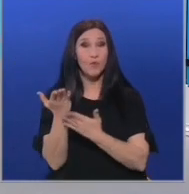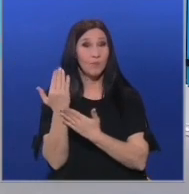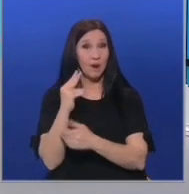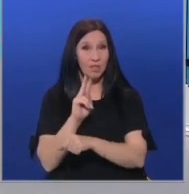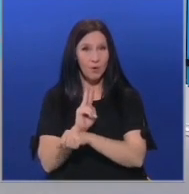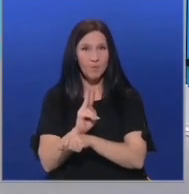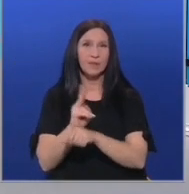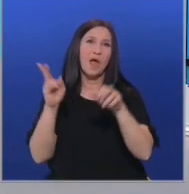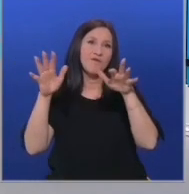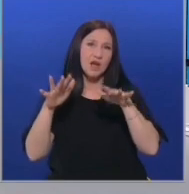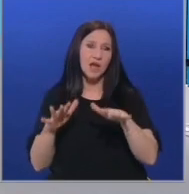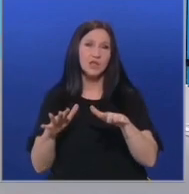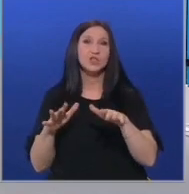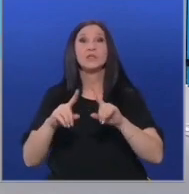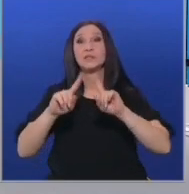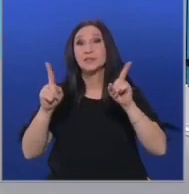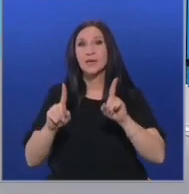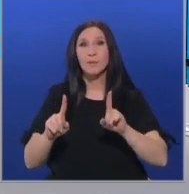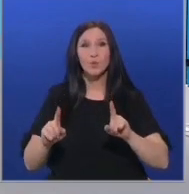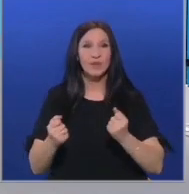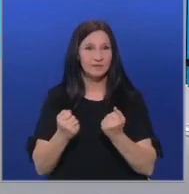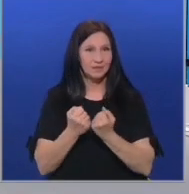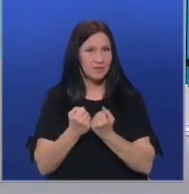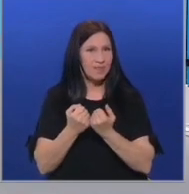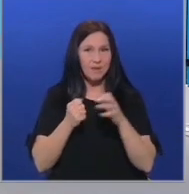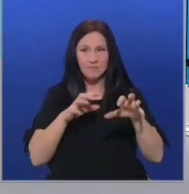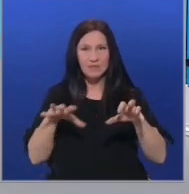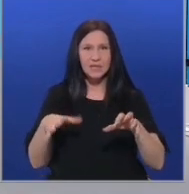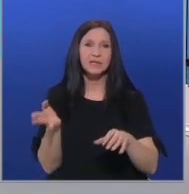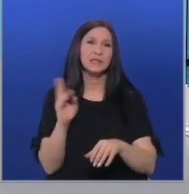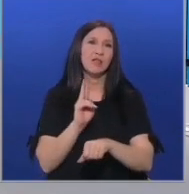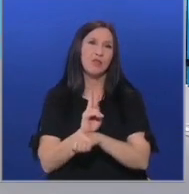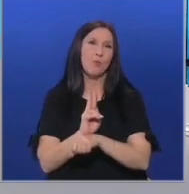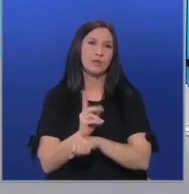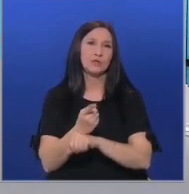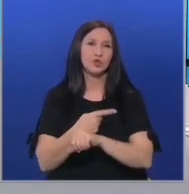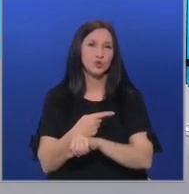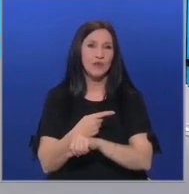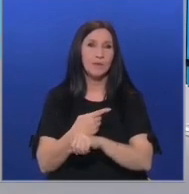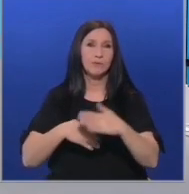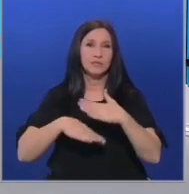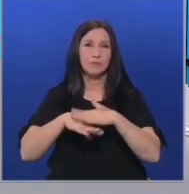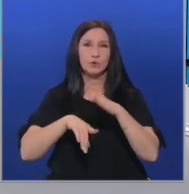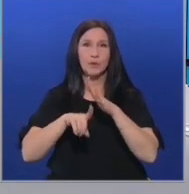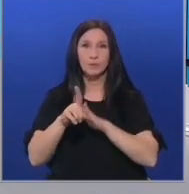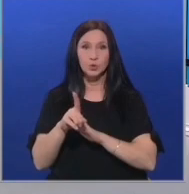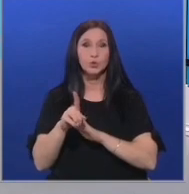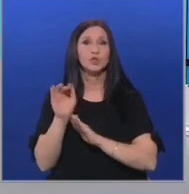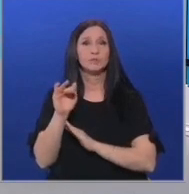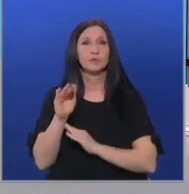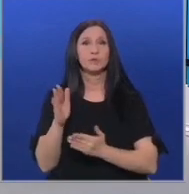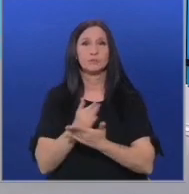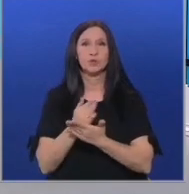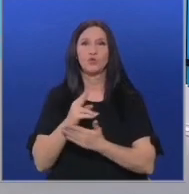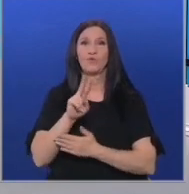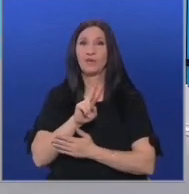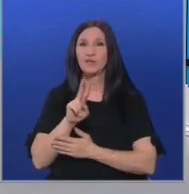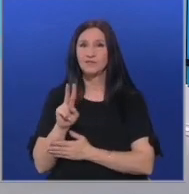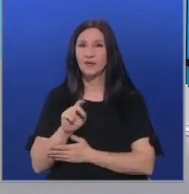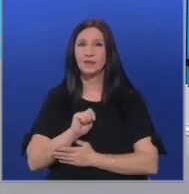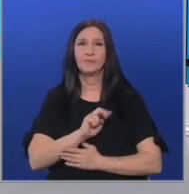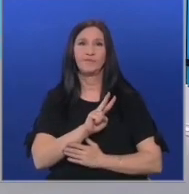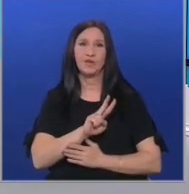обяд и извалежи и придружени на места от грамотевици в следобедните часове. Максималните температури ще бъдат между